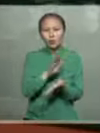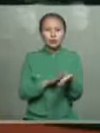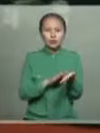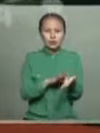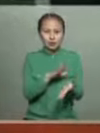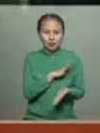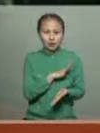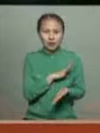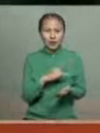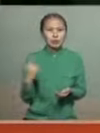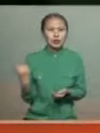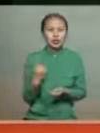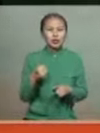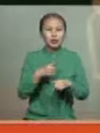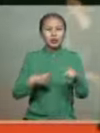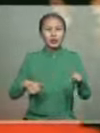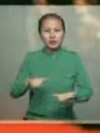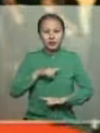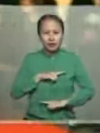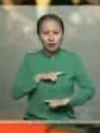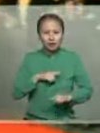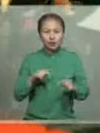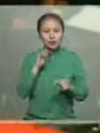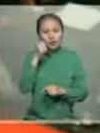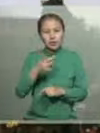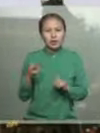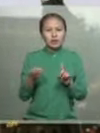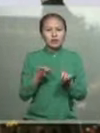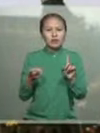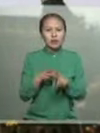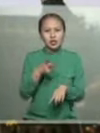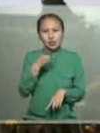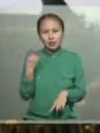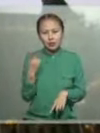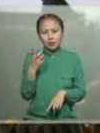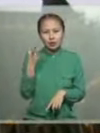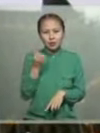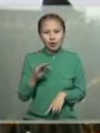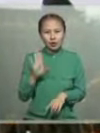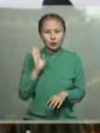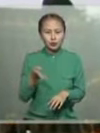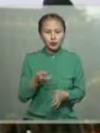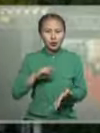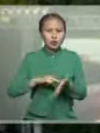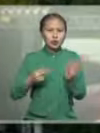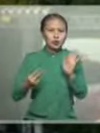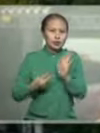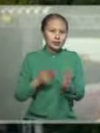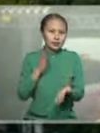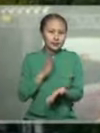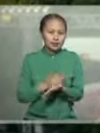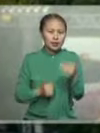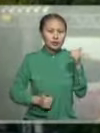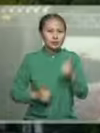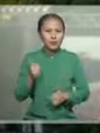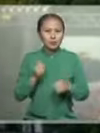адам қошеметпен қарсы алды. Бірінші жартылай финал ертең, ал екіншісі 21 мамырда өтеді деп жоспарлануда. Сайыс өтіп